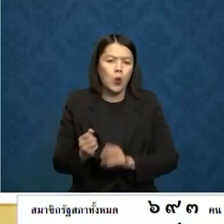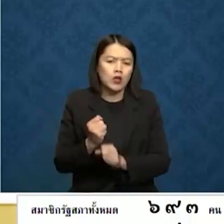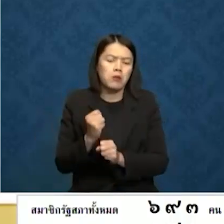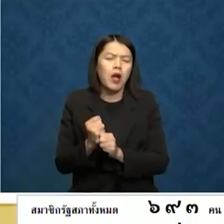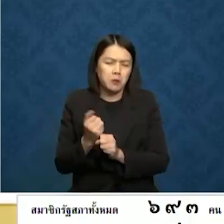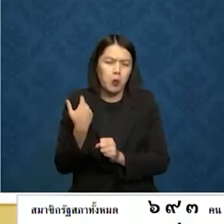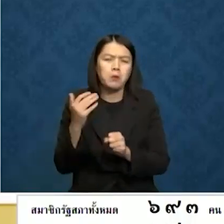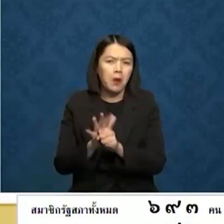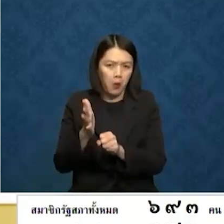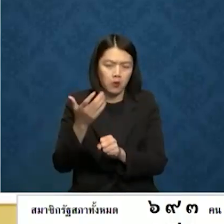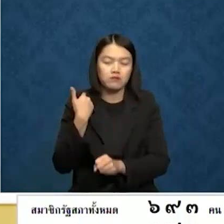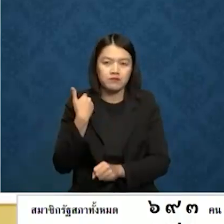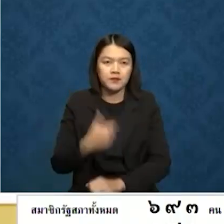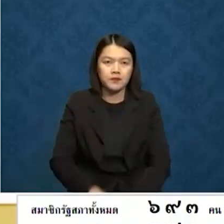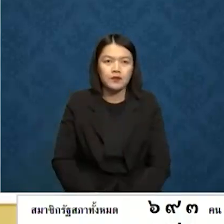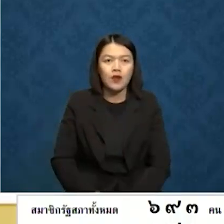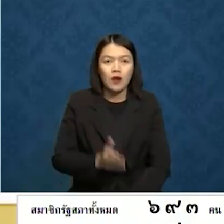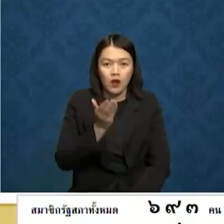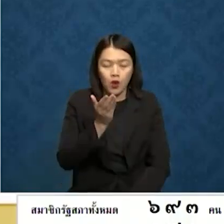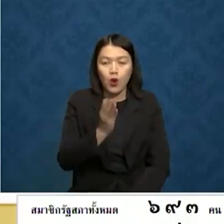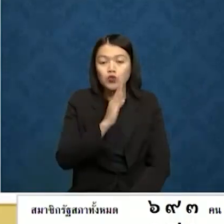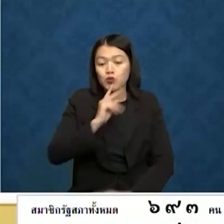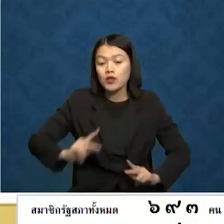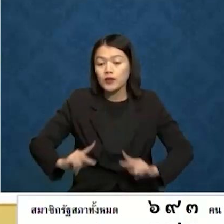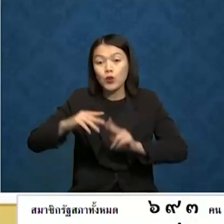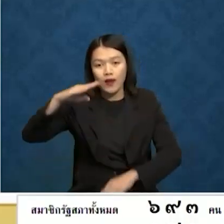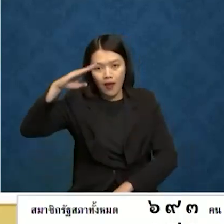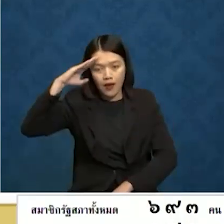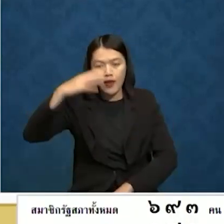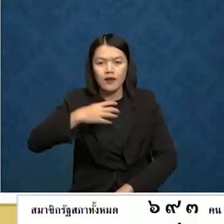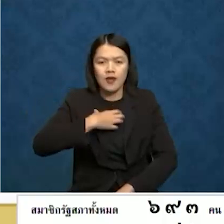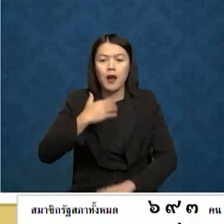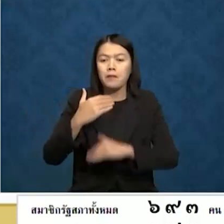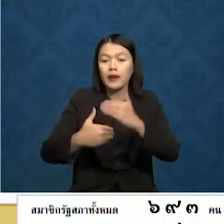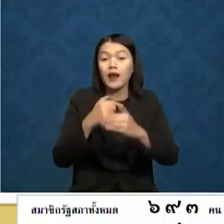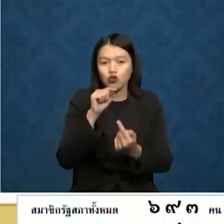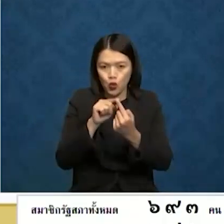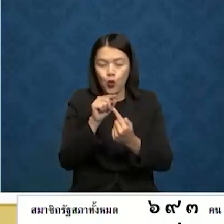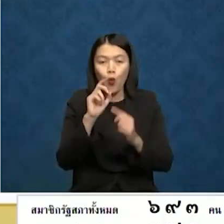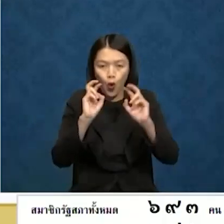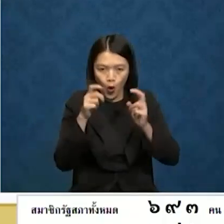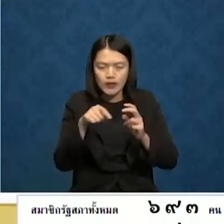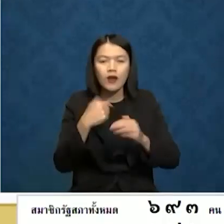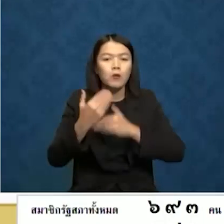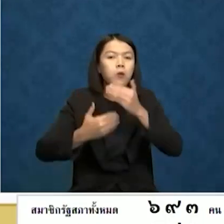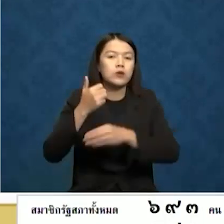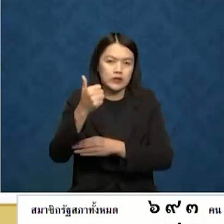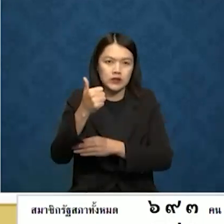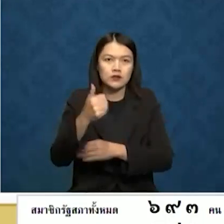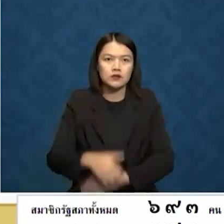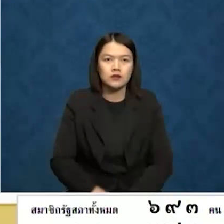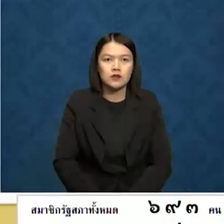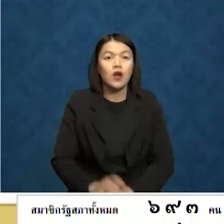เป็นจำนวนมากมายก็คือขออนุญาตว่าถ้ากระทรวงกลาโหมจะกรุณาพัฒนาเรื่องนี้ให้ดีขึ้นก็จะดีขึ้นอีกเยอะนะ